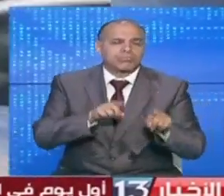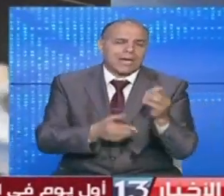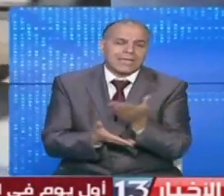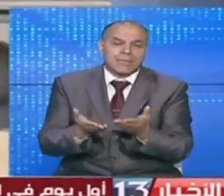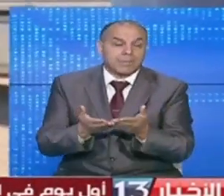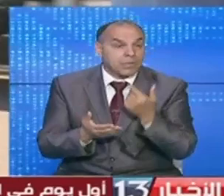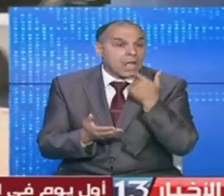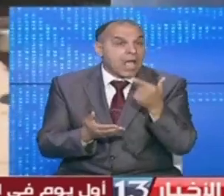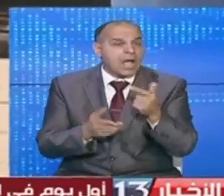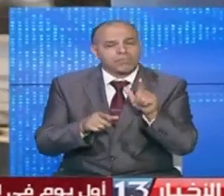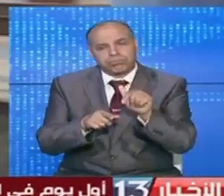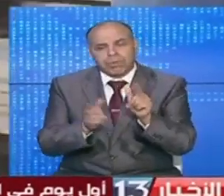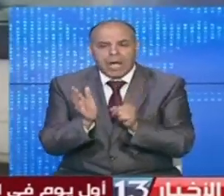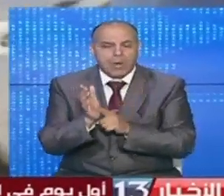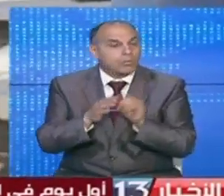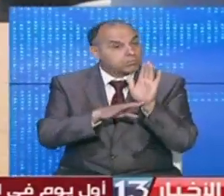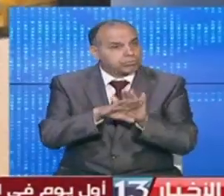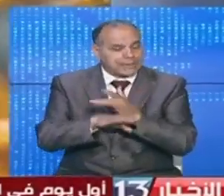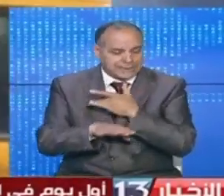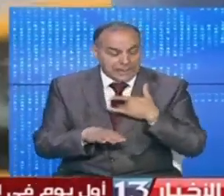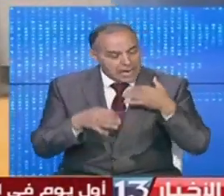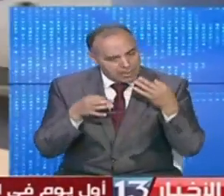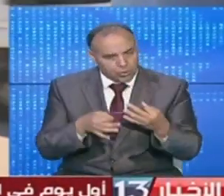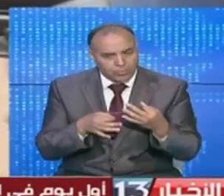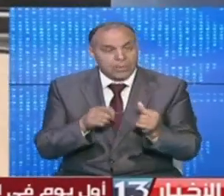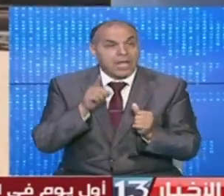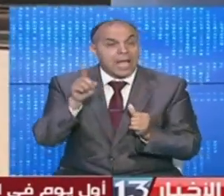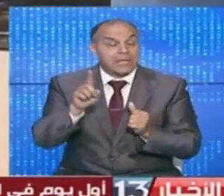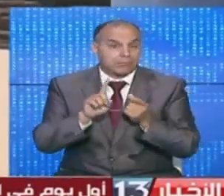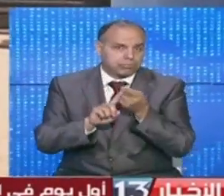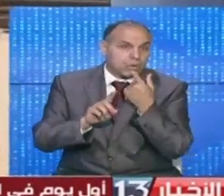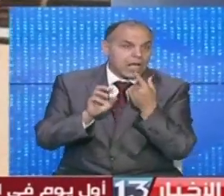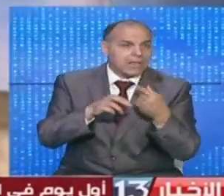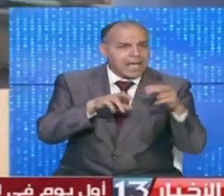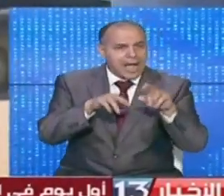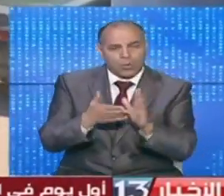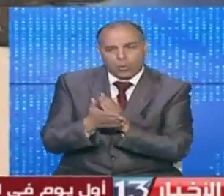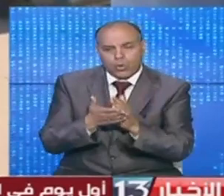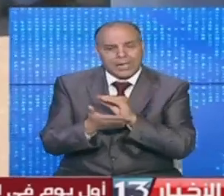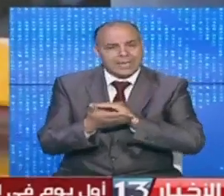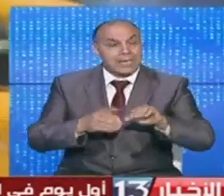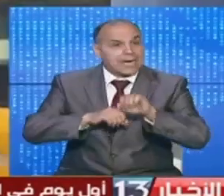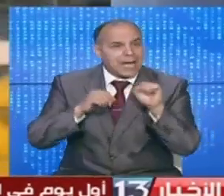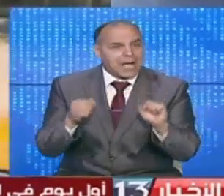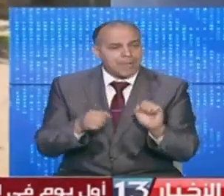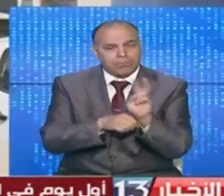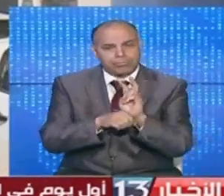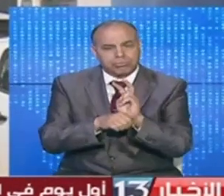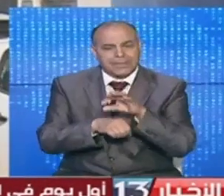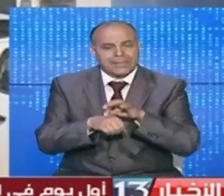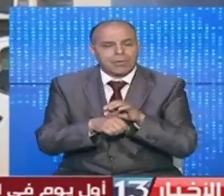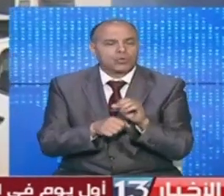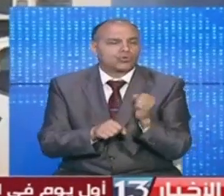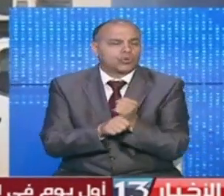الخدمات مع توفير شروط الوقاية الصحية. وبهذا الخصوص أعدت كل من الإدارة العامة لتفقد طب